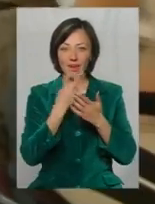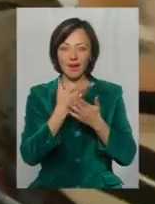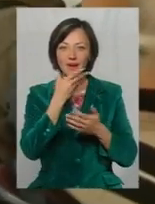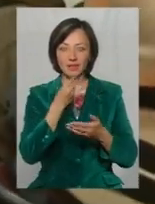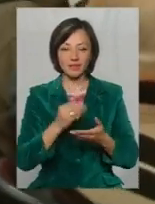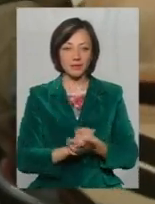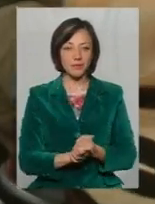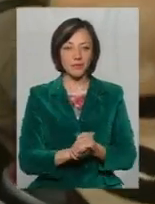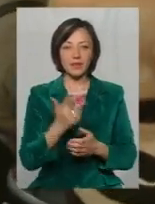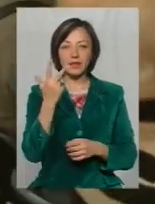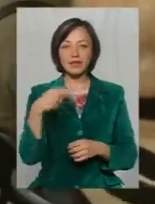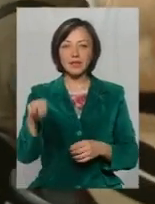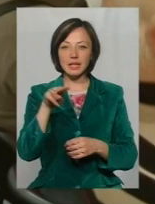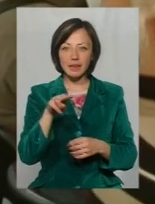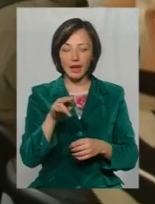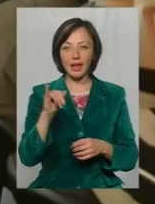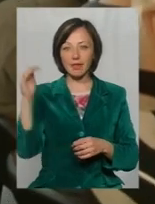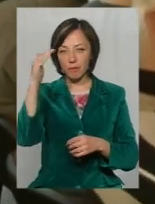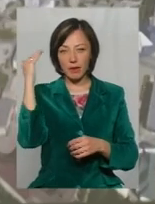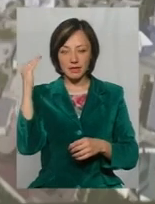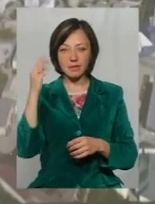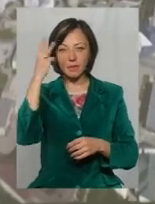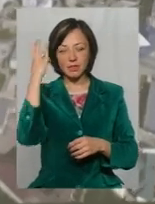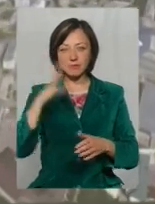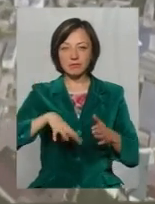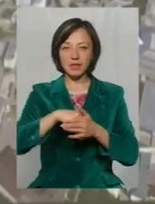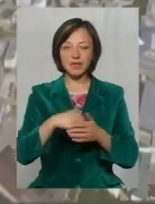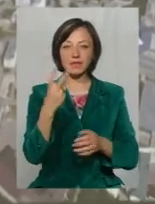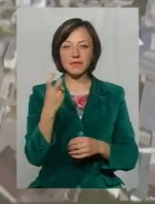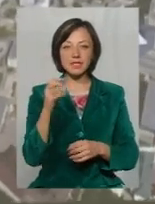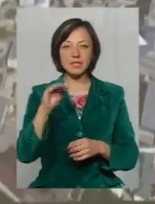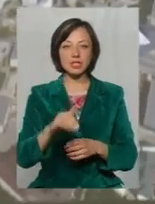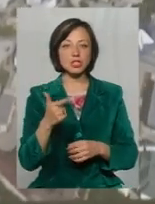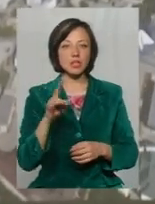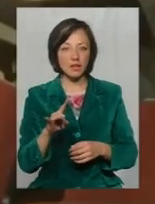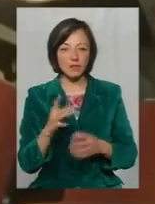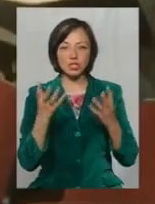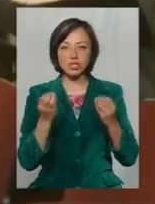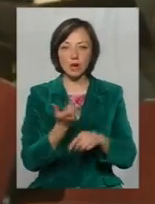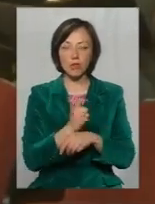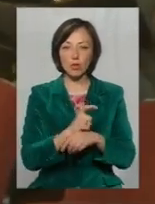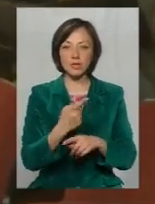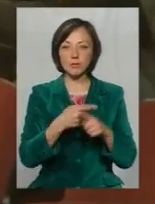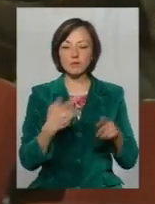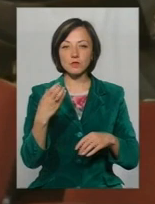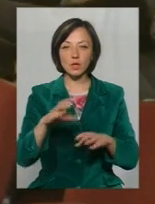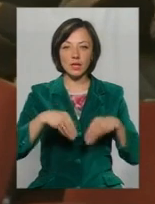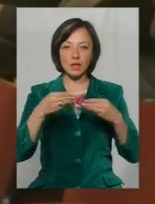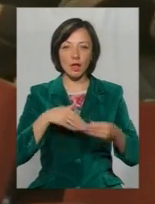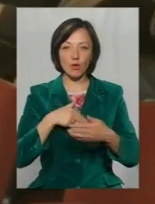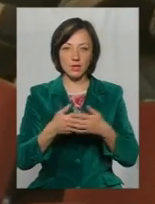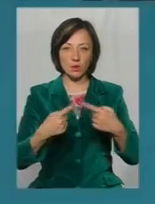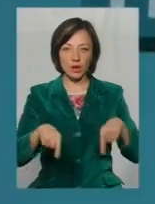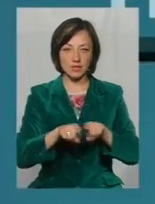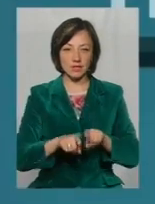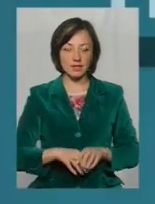красивої. 3D-путівник та «Небесний Проскурів» міському бюджету обійшлися майже у 200 тисяч гривень. Ще понад півсотні надала сама громадська